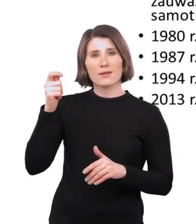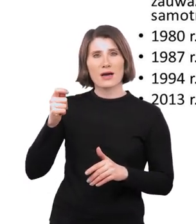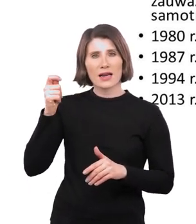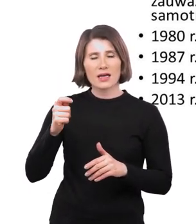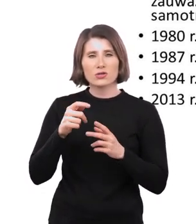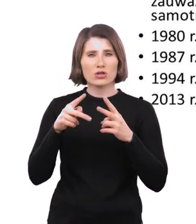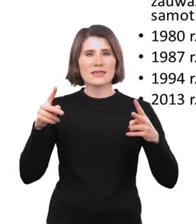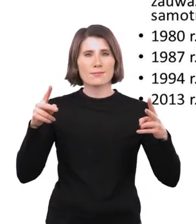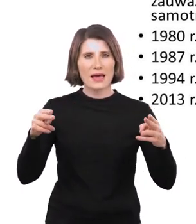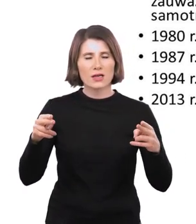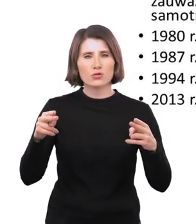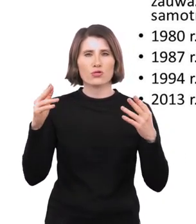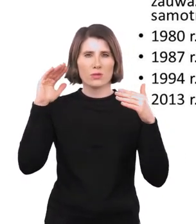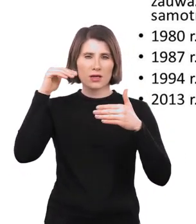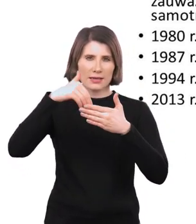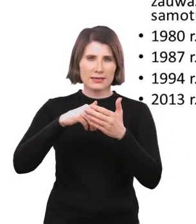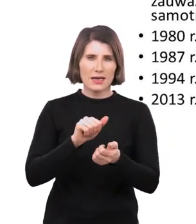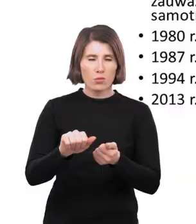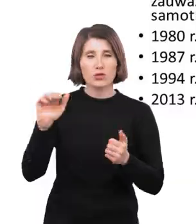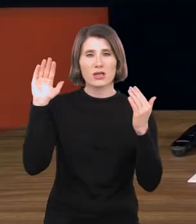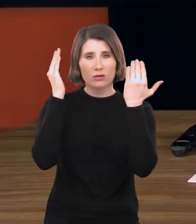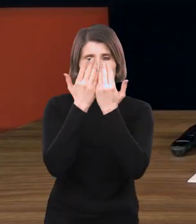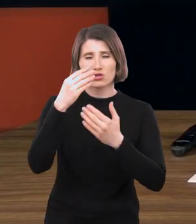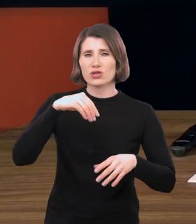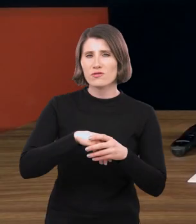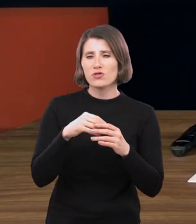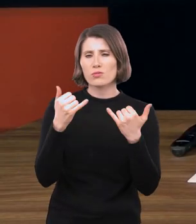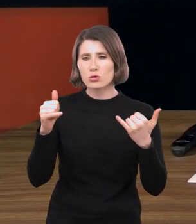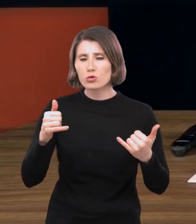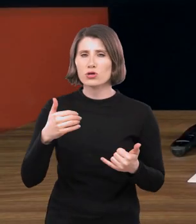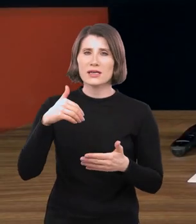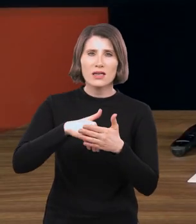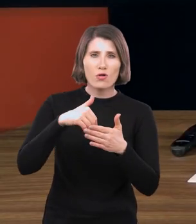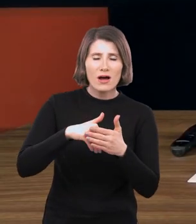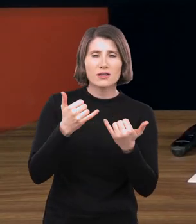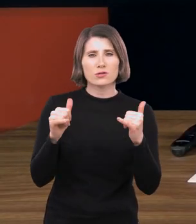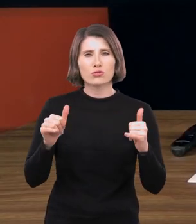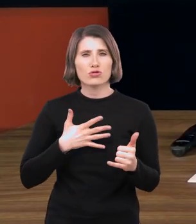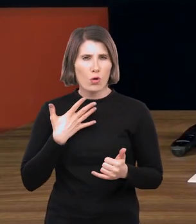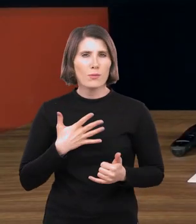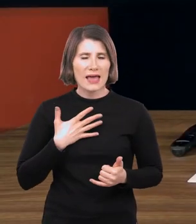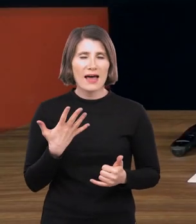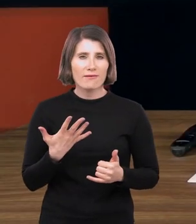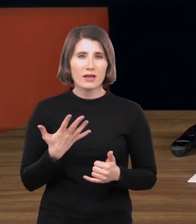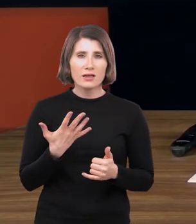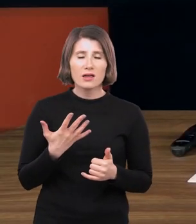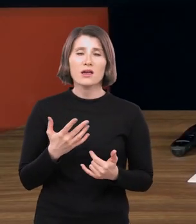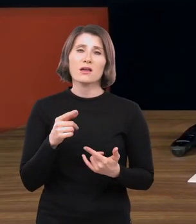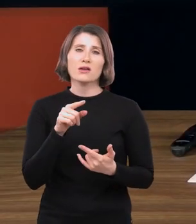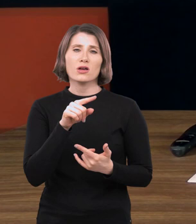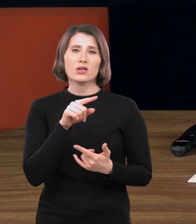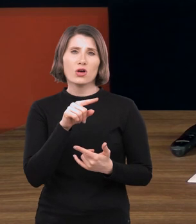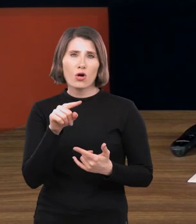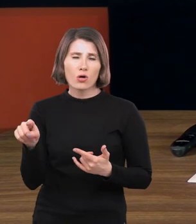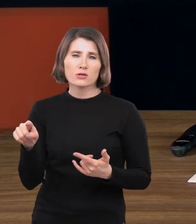skład których wchodzą różne symptomy i objawy, natomiast jakby przypisała temu różne